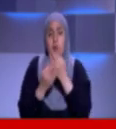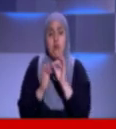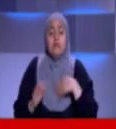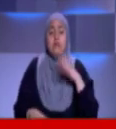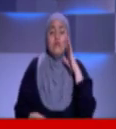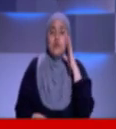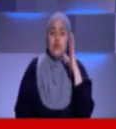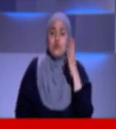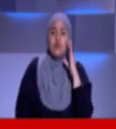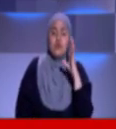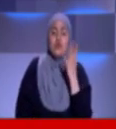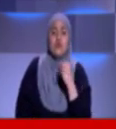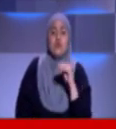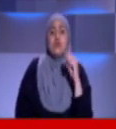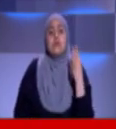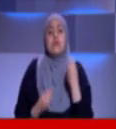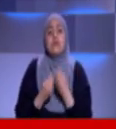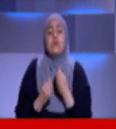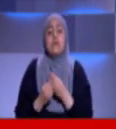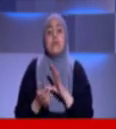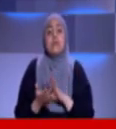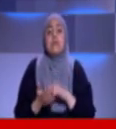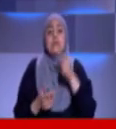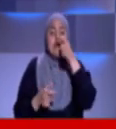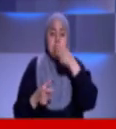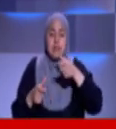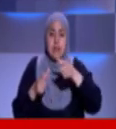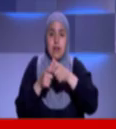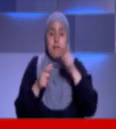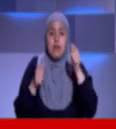أشكرك شكرا جزيلا أستاذ محمد عز الدين، نائب رئيس تحرير جريدة الأهرام.